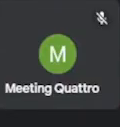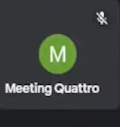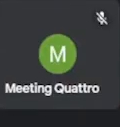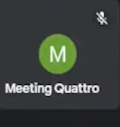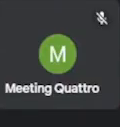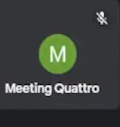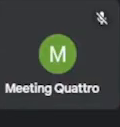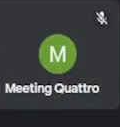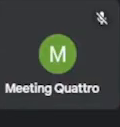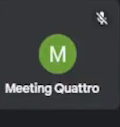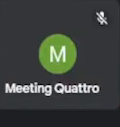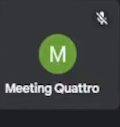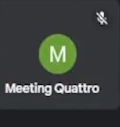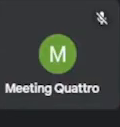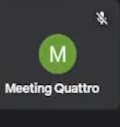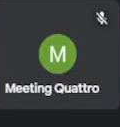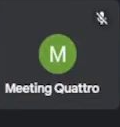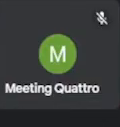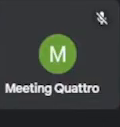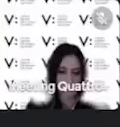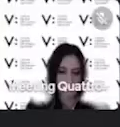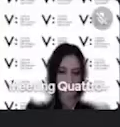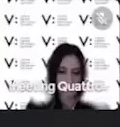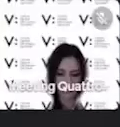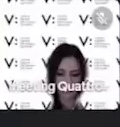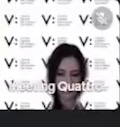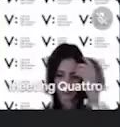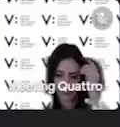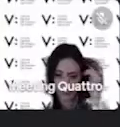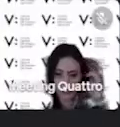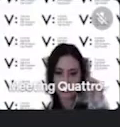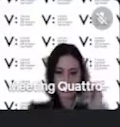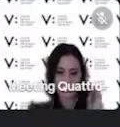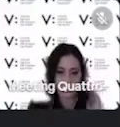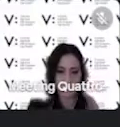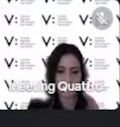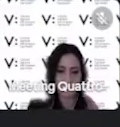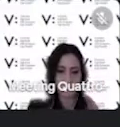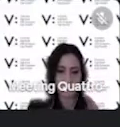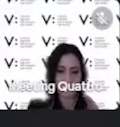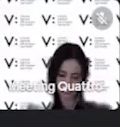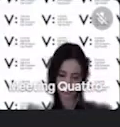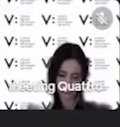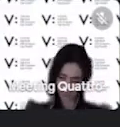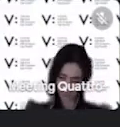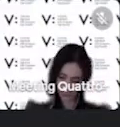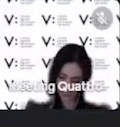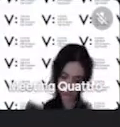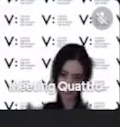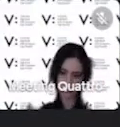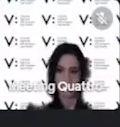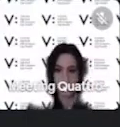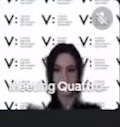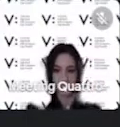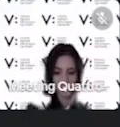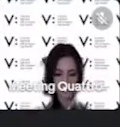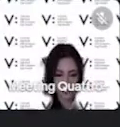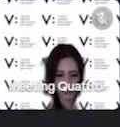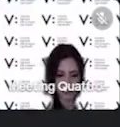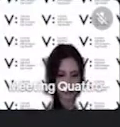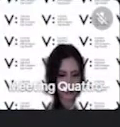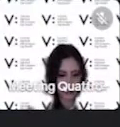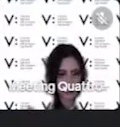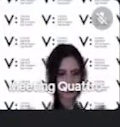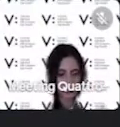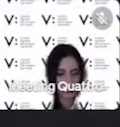dall'intero Ateneo, ovviamente il più accogliente possibile. Altro servizio,